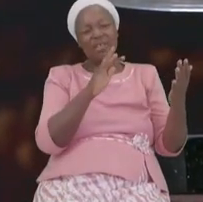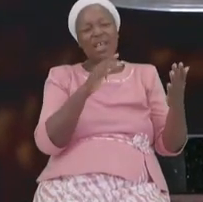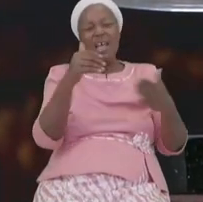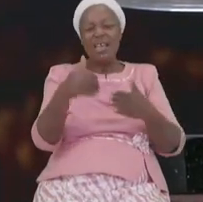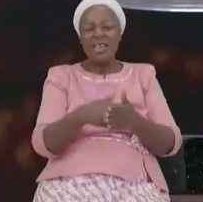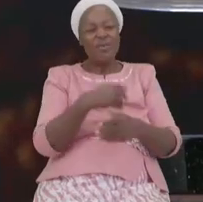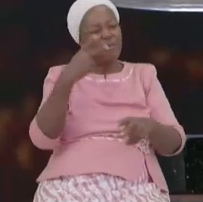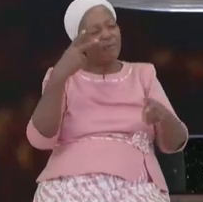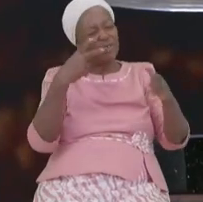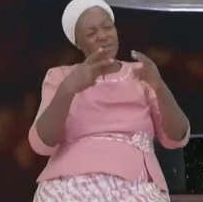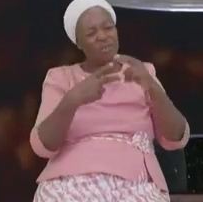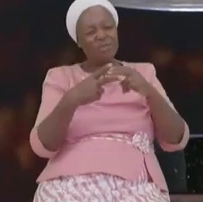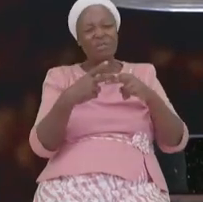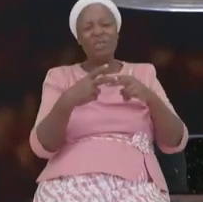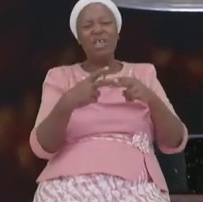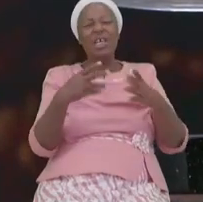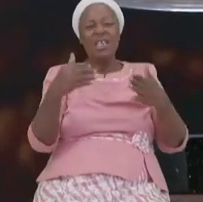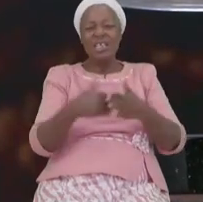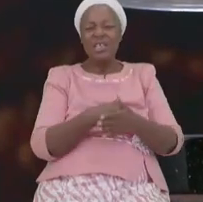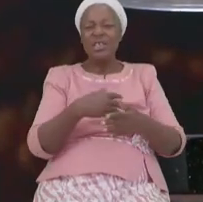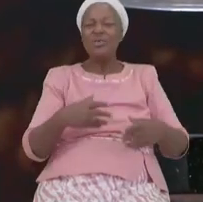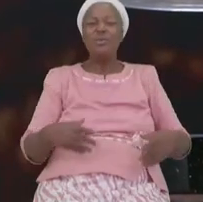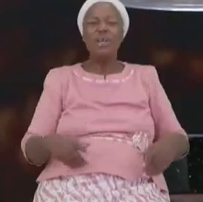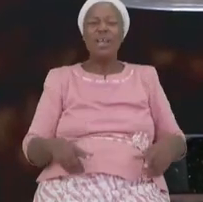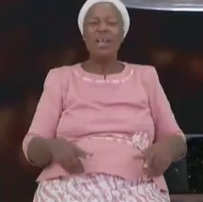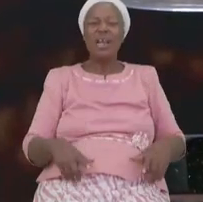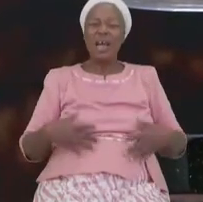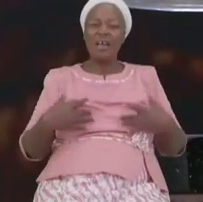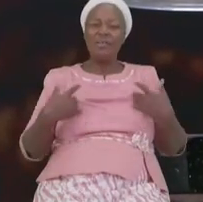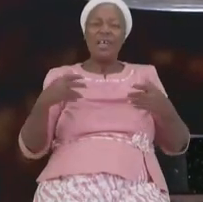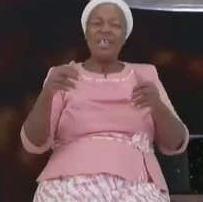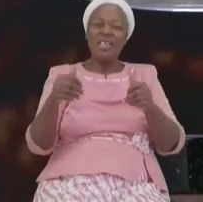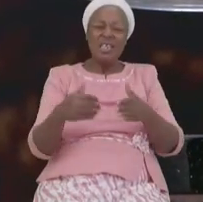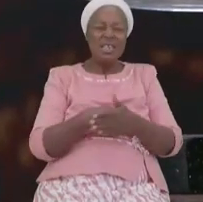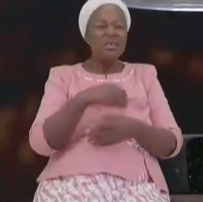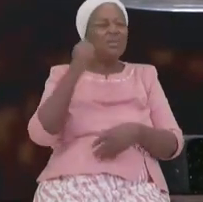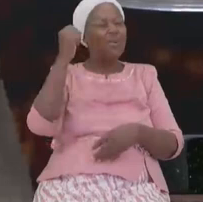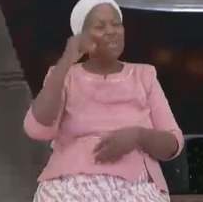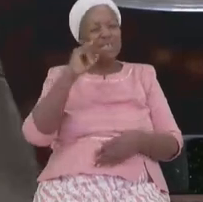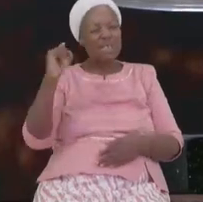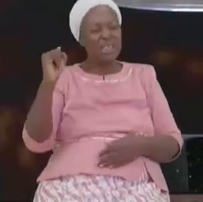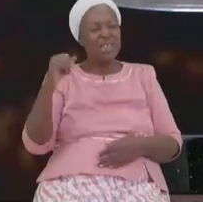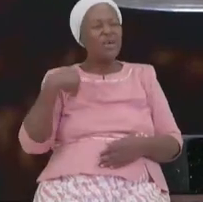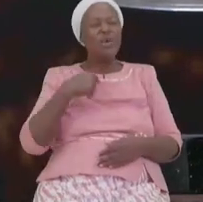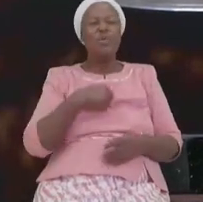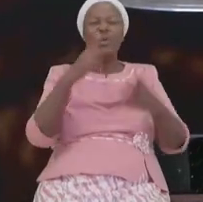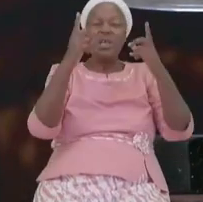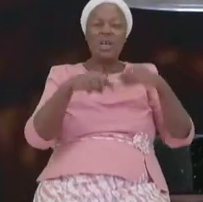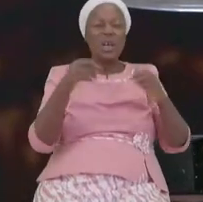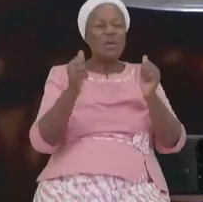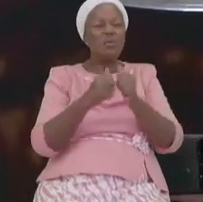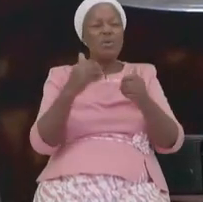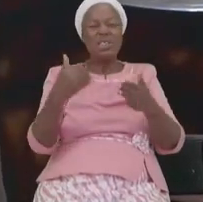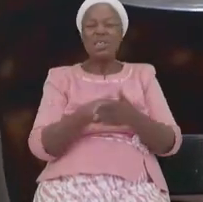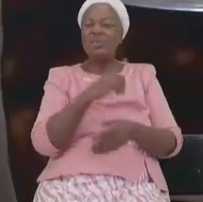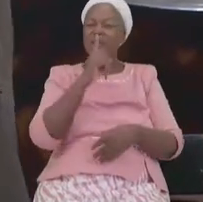vision, une nouvelle vie, une nouvelle compréhension. Nous venons avec une nouvelle